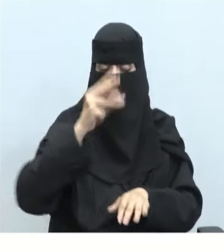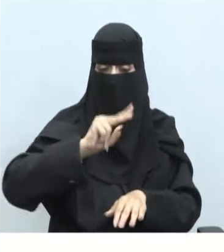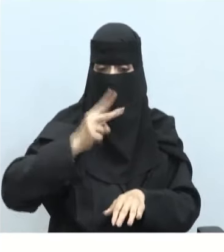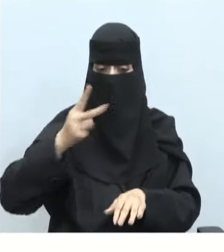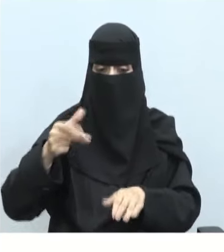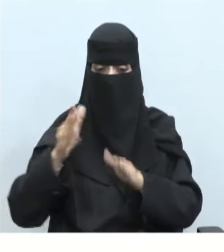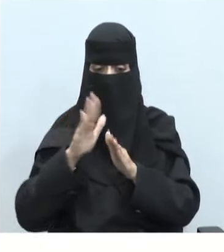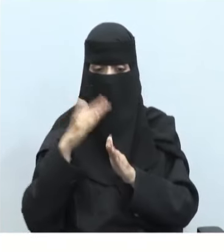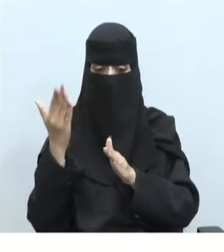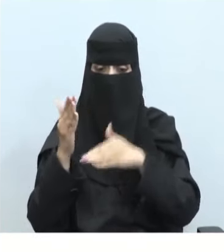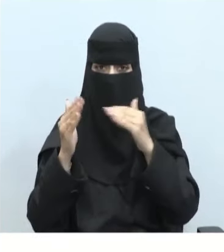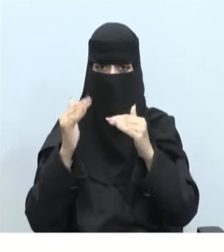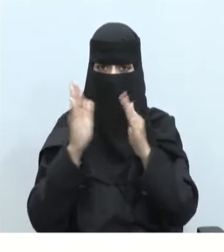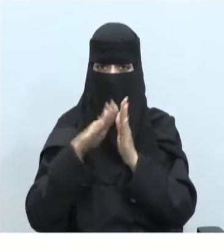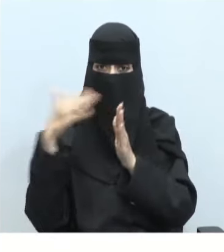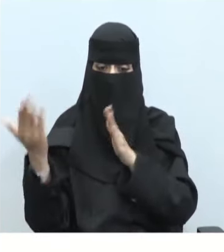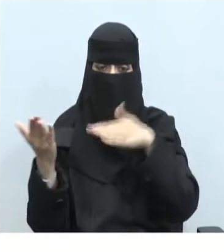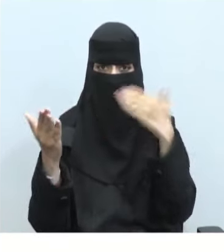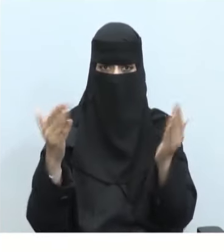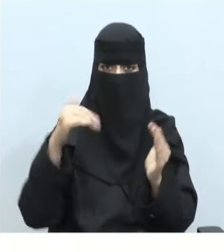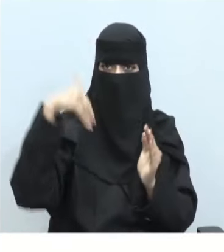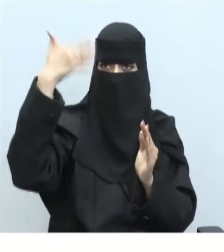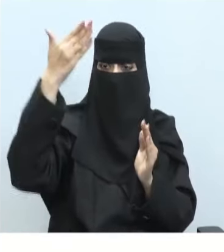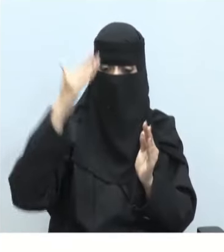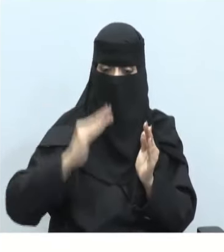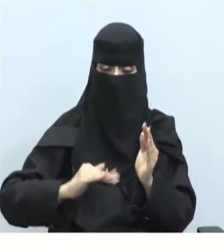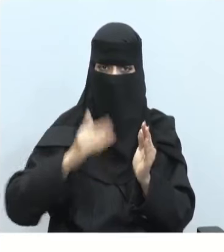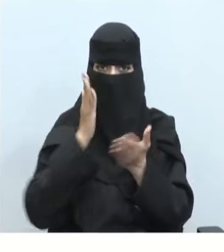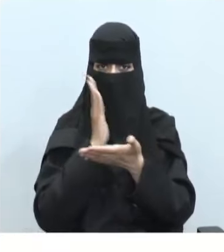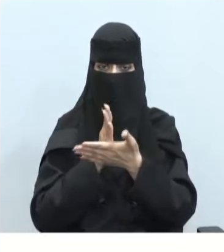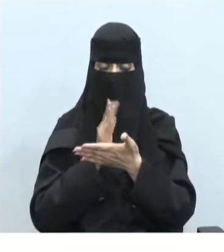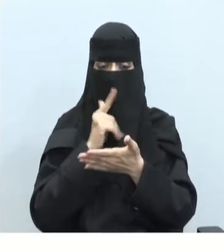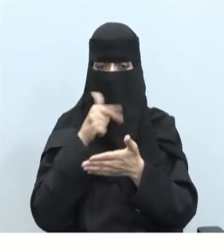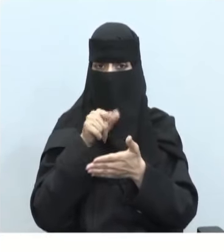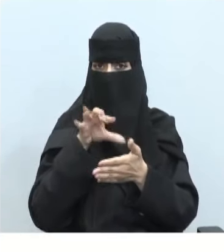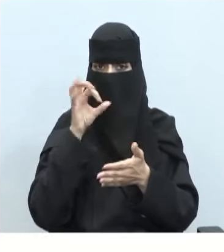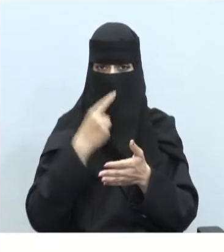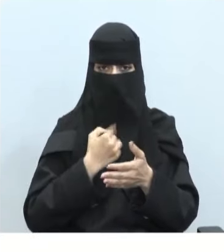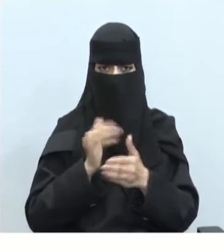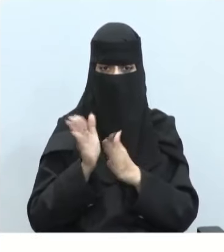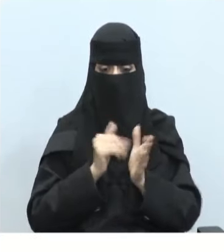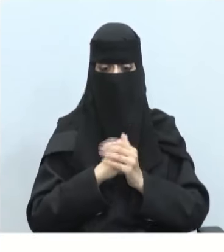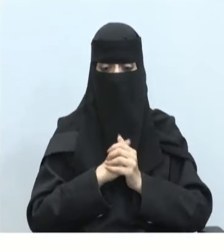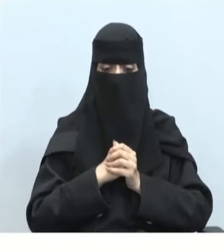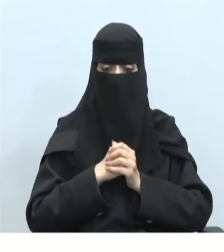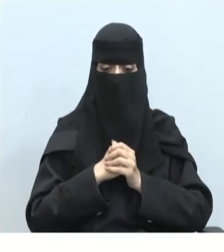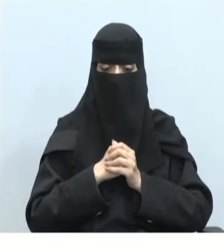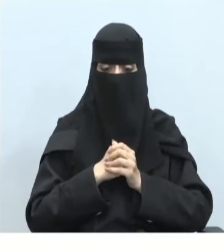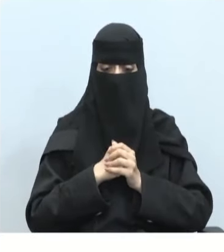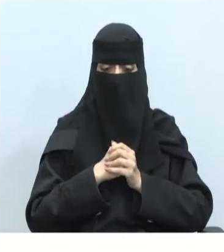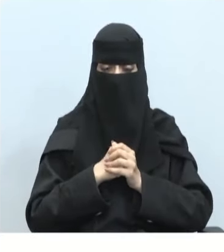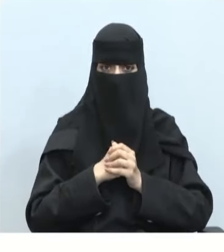لمحاذاه النص داخل الخلايا اما اعلى او اسفل يمين يسار وسط